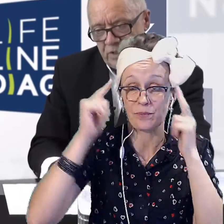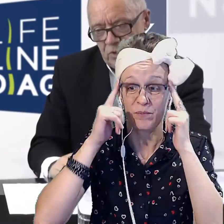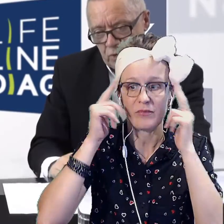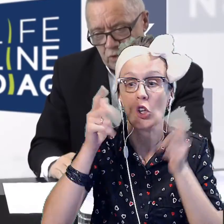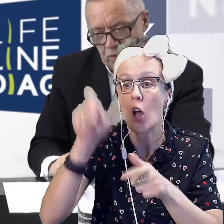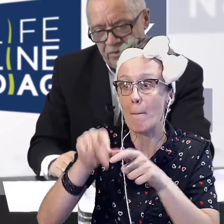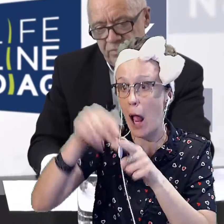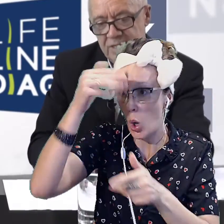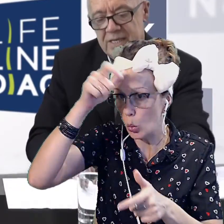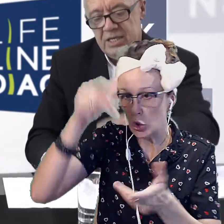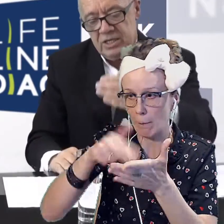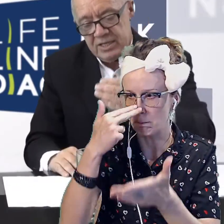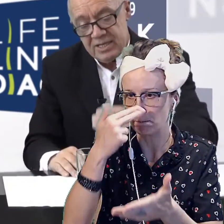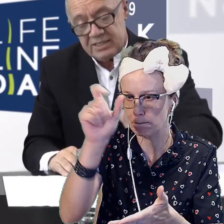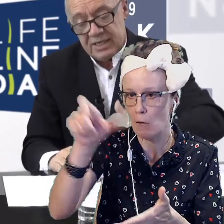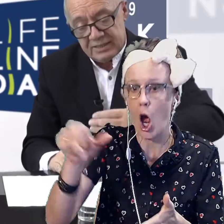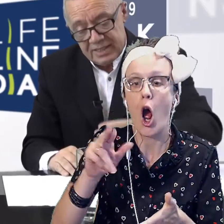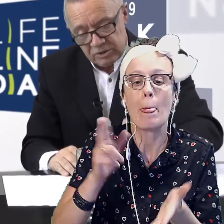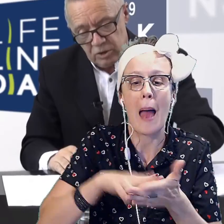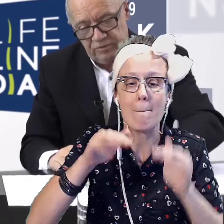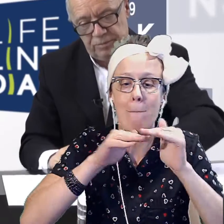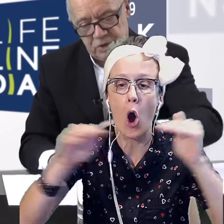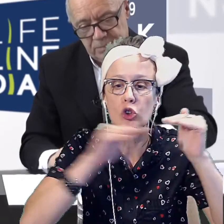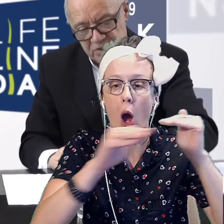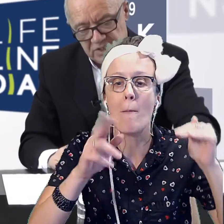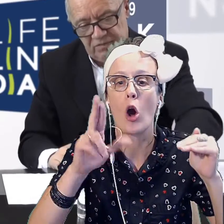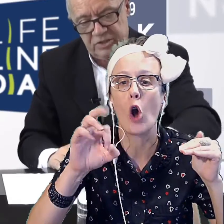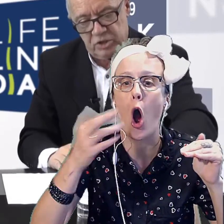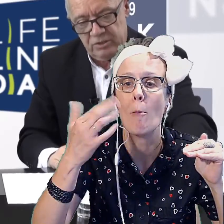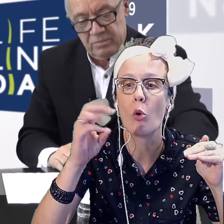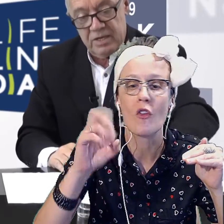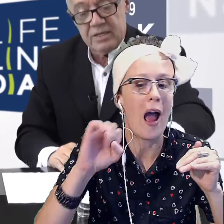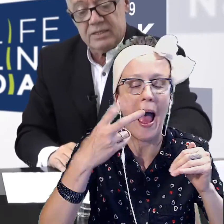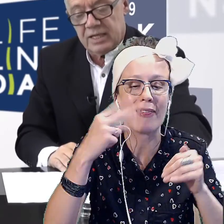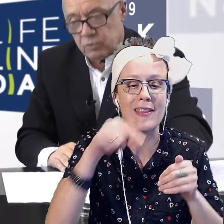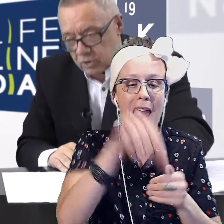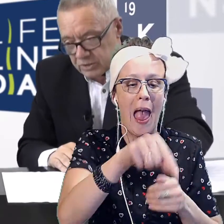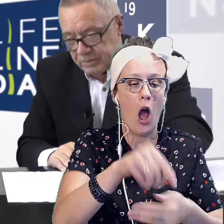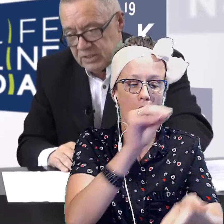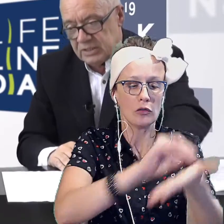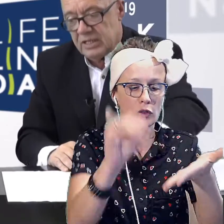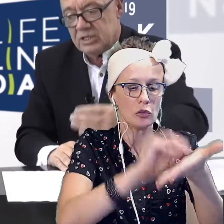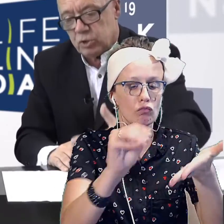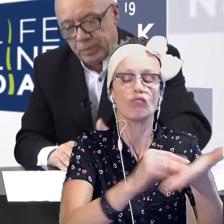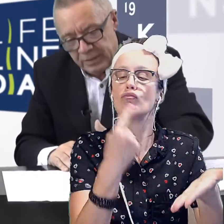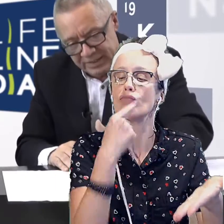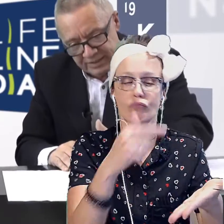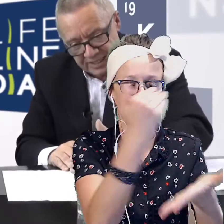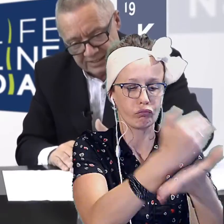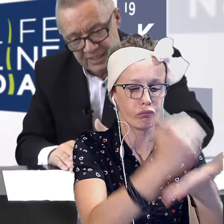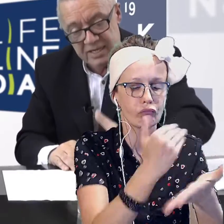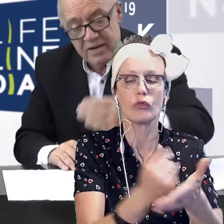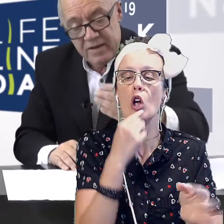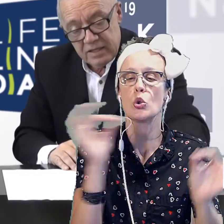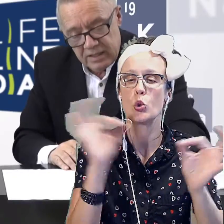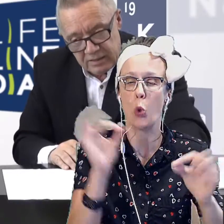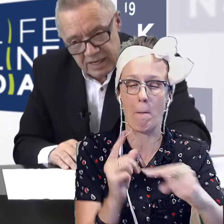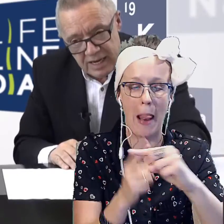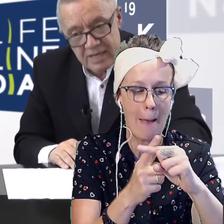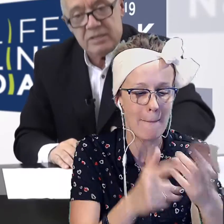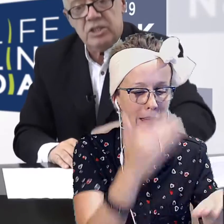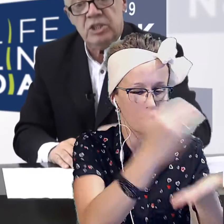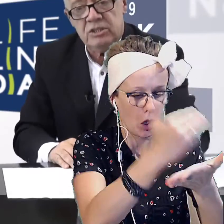na poziomie komórkowym i niestandardowo przepisywać im jadłospis suplementację